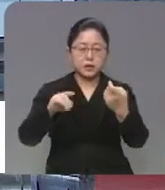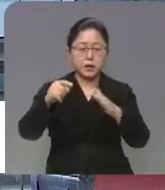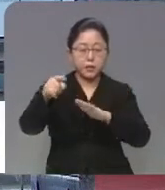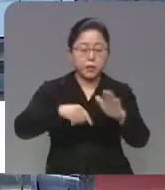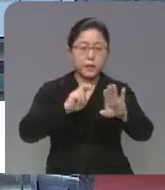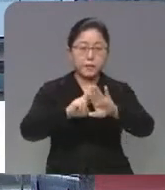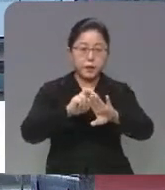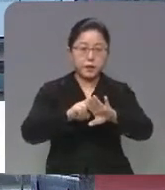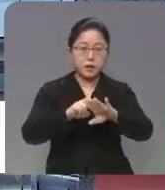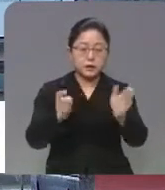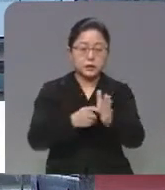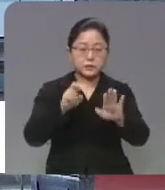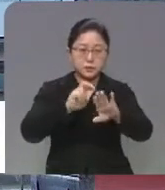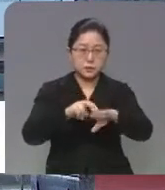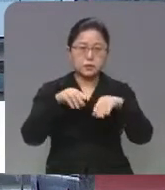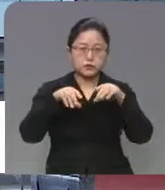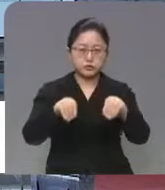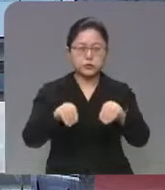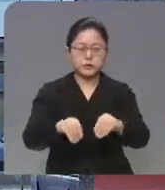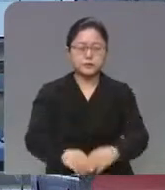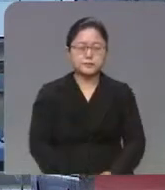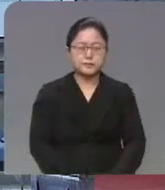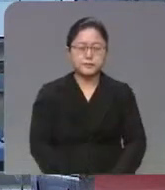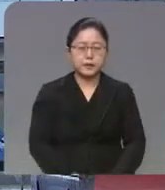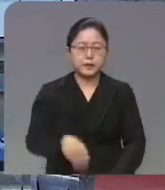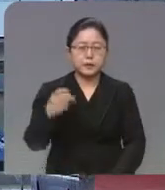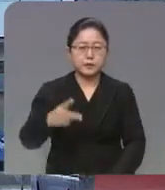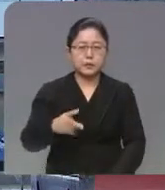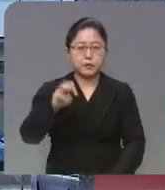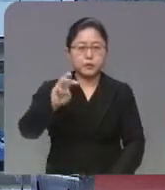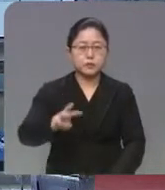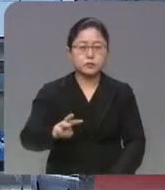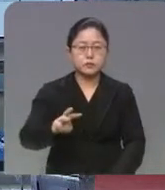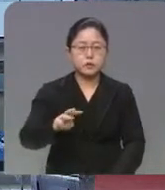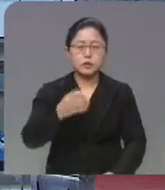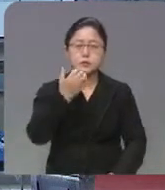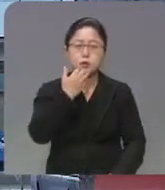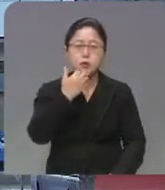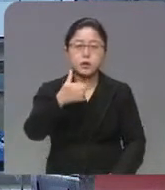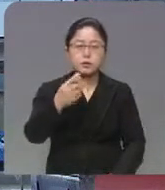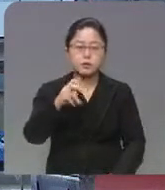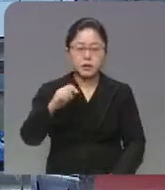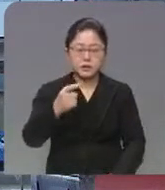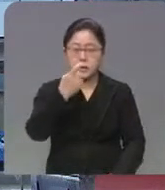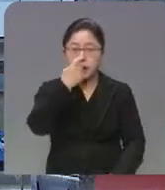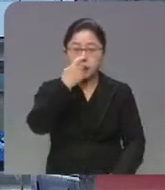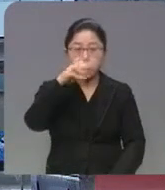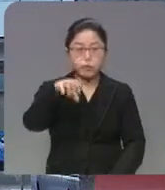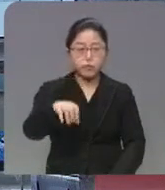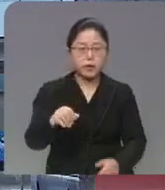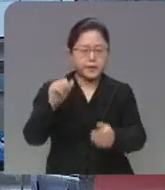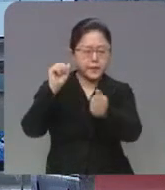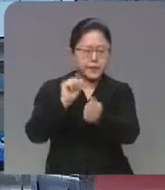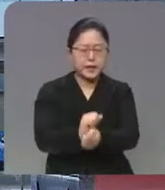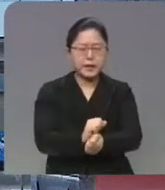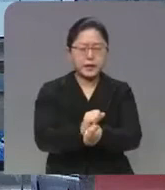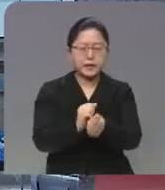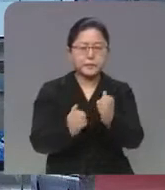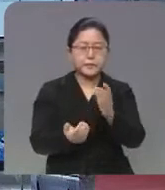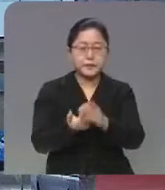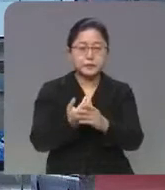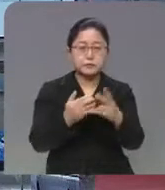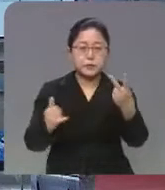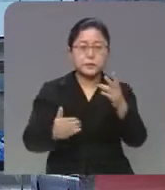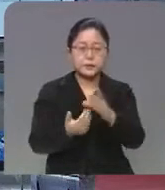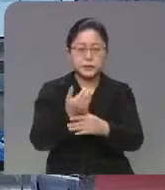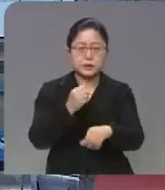응급실 대면 진료 중단을 이어갑니다. 또 광주에서도 서울 노량진 임용고시 학원발 확진자 2명이 나왔고요.